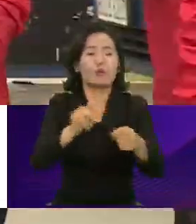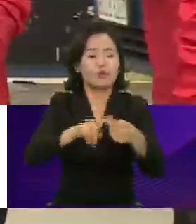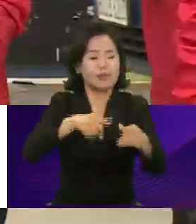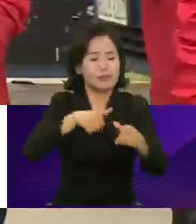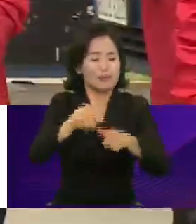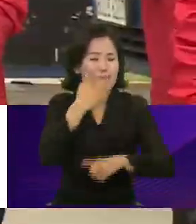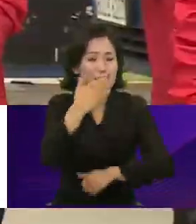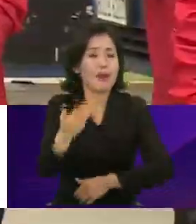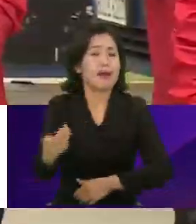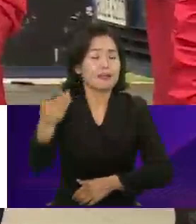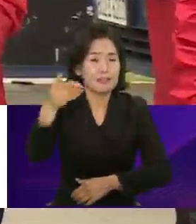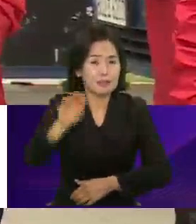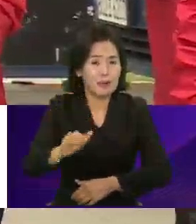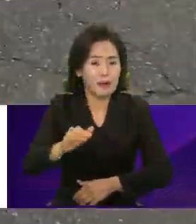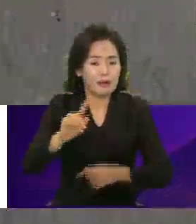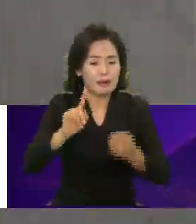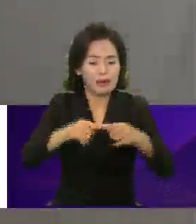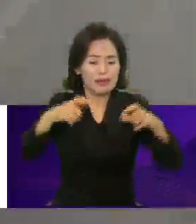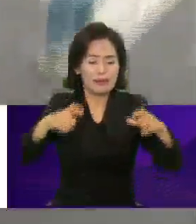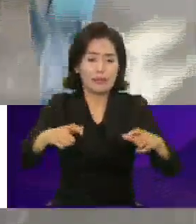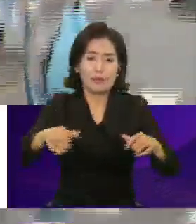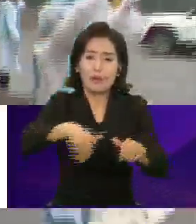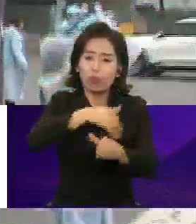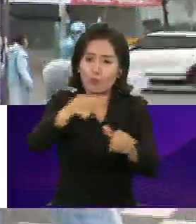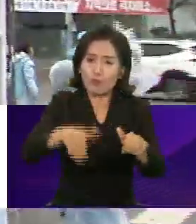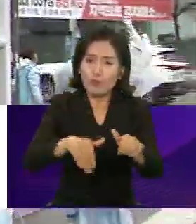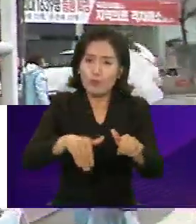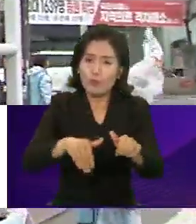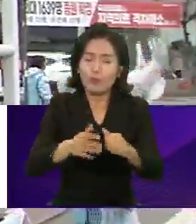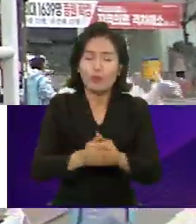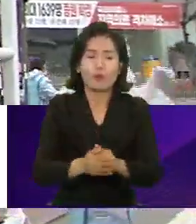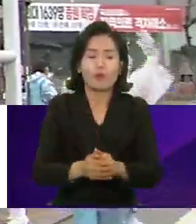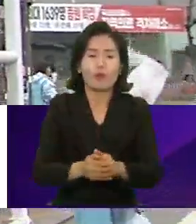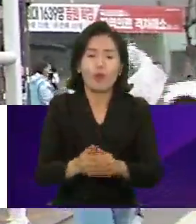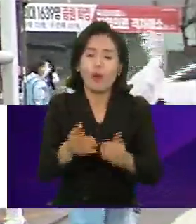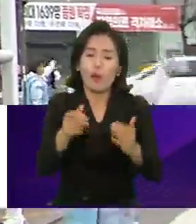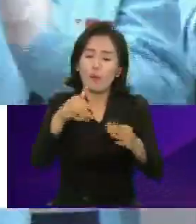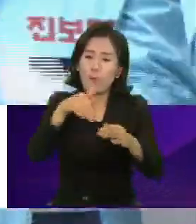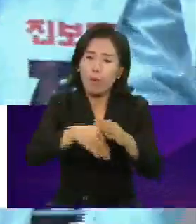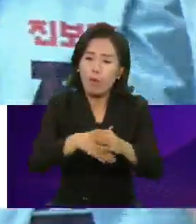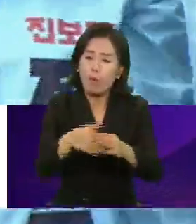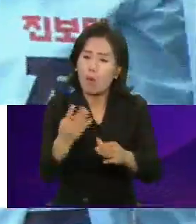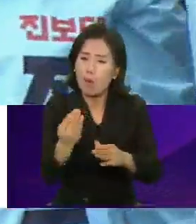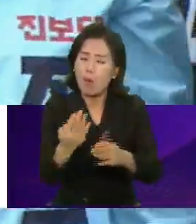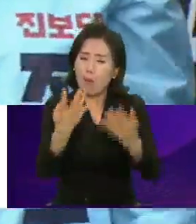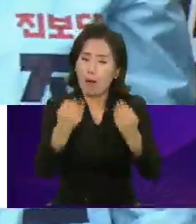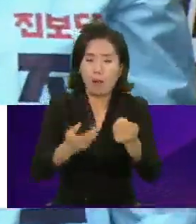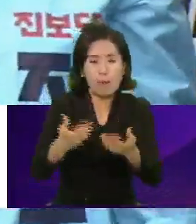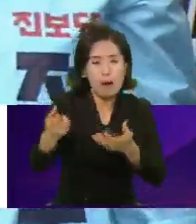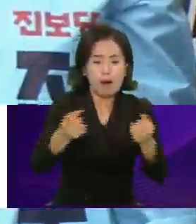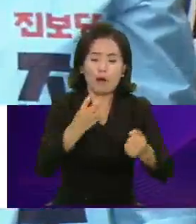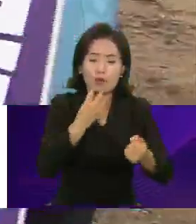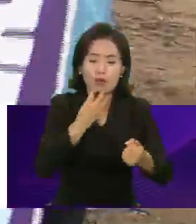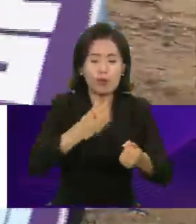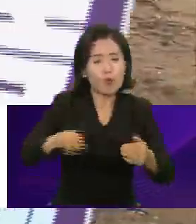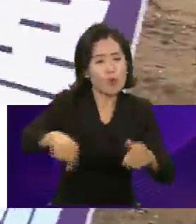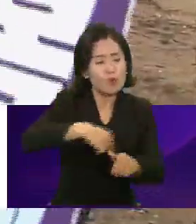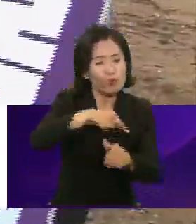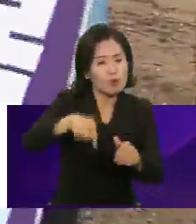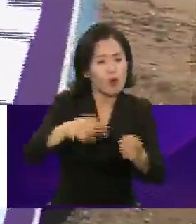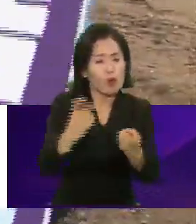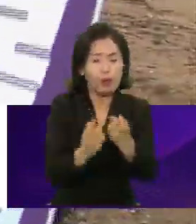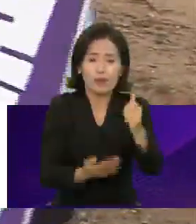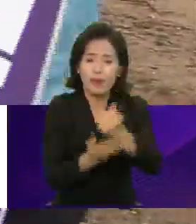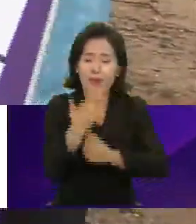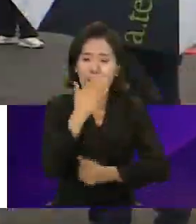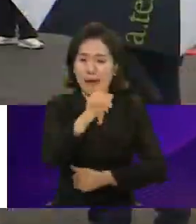승리가 예상되지만 이런 지역의 민심이 불과 수백 표, 수천 표로 갈리는 수도권 민심에는 또 어떤